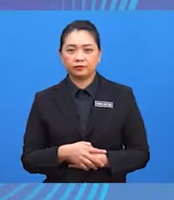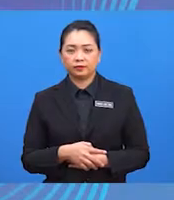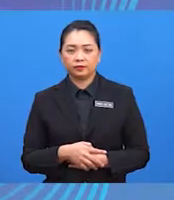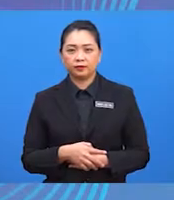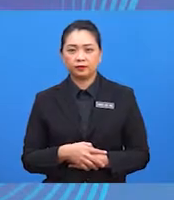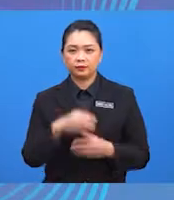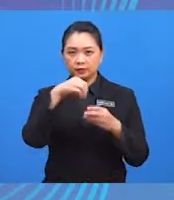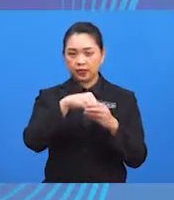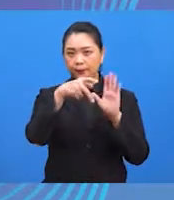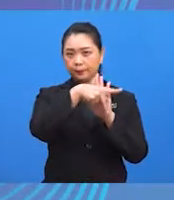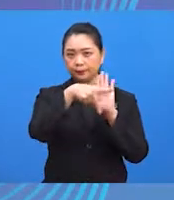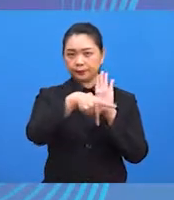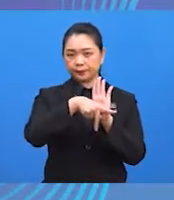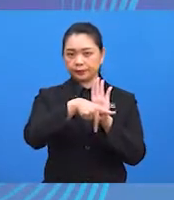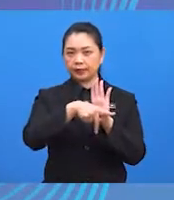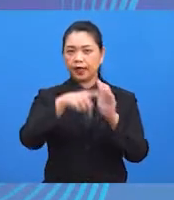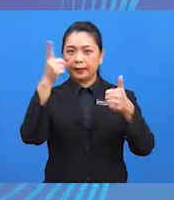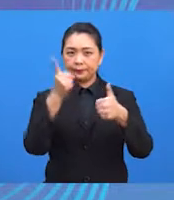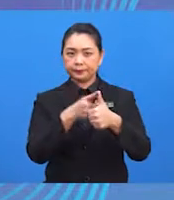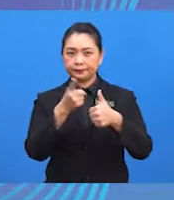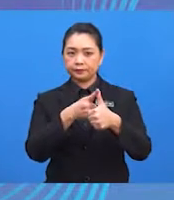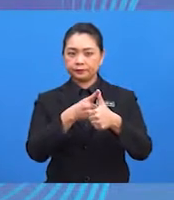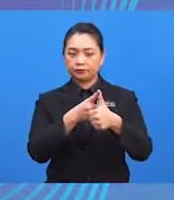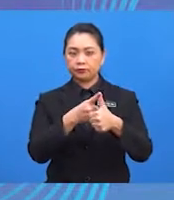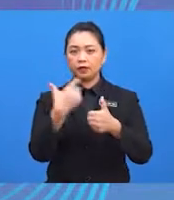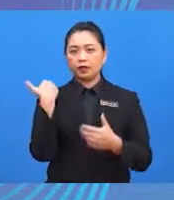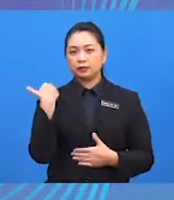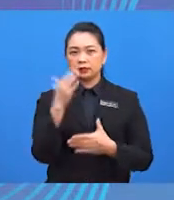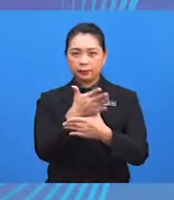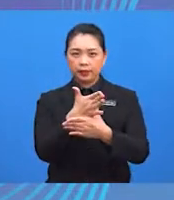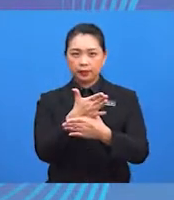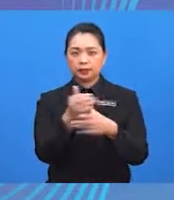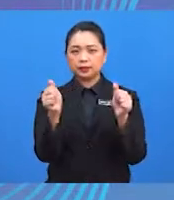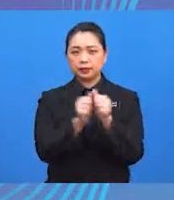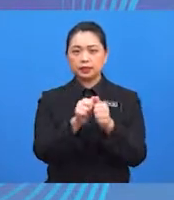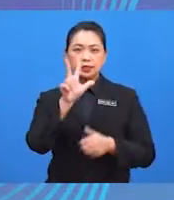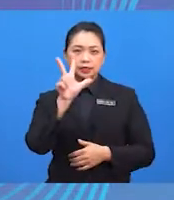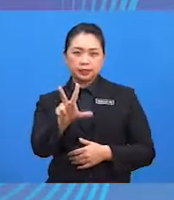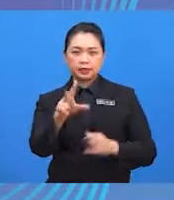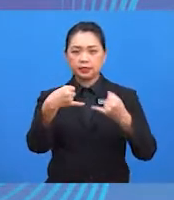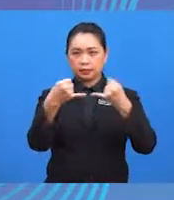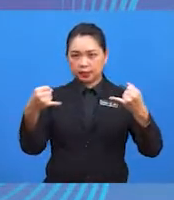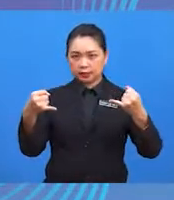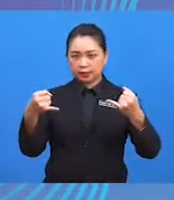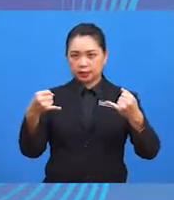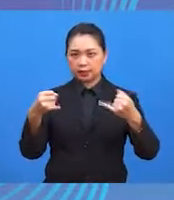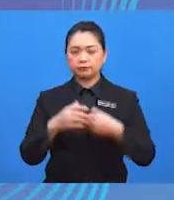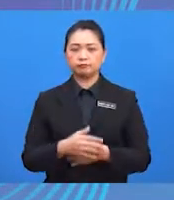Dalam prinsip pertama ini, ia dibahagikan pula kepada tiga jenis.